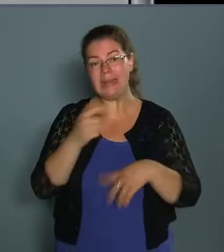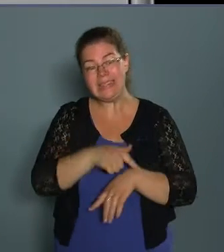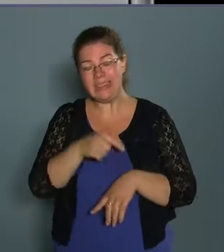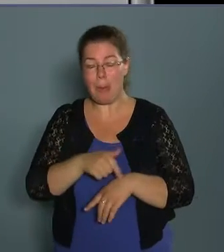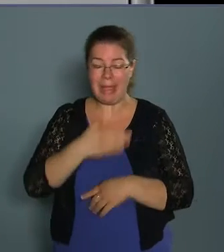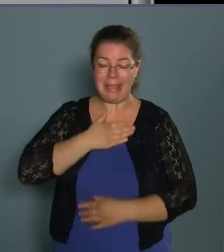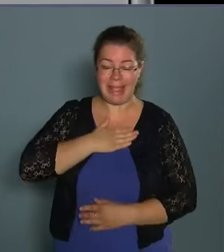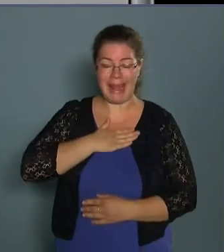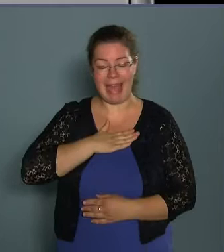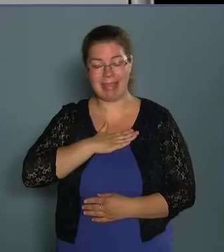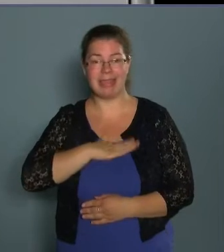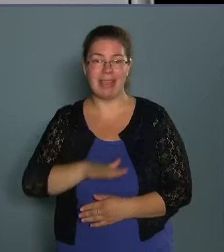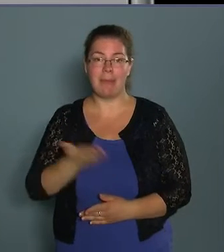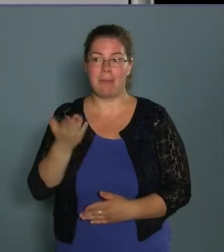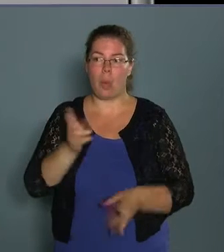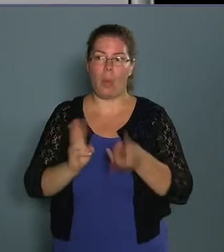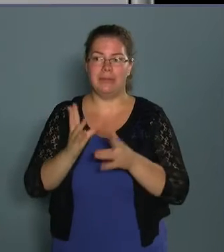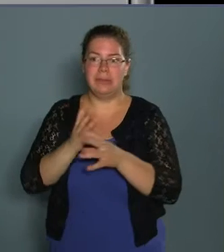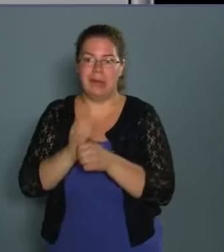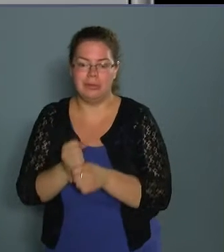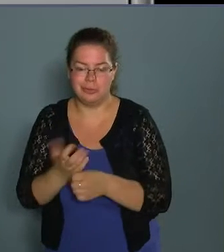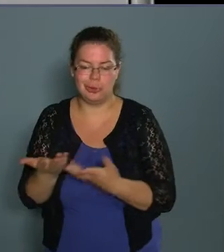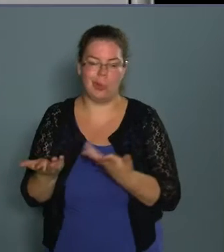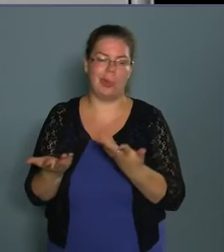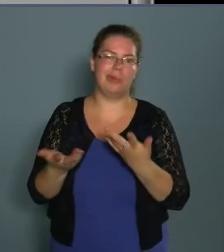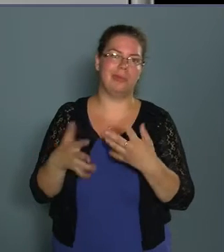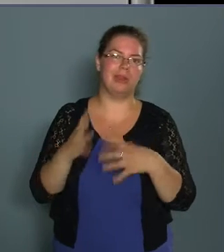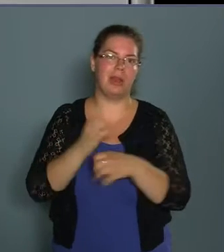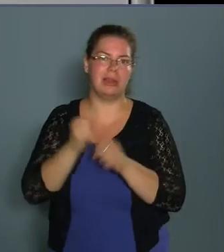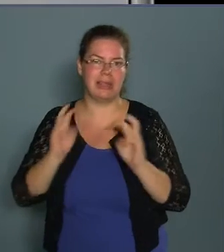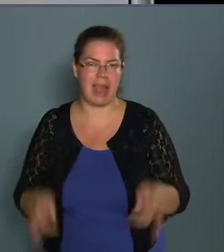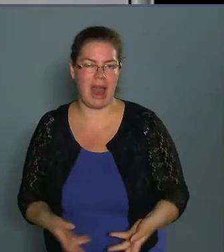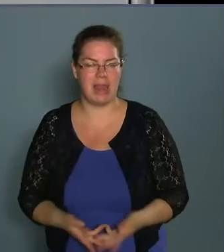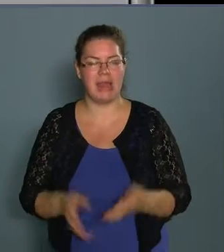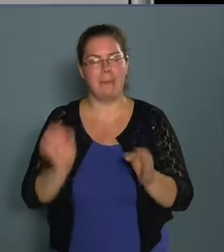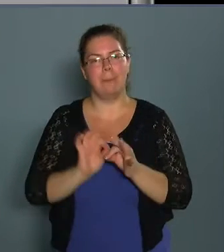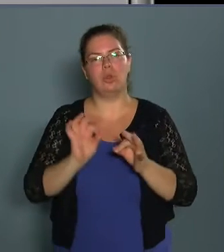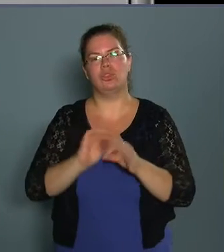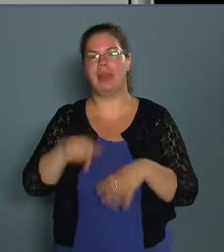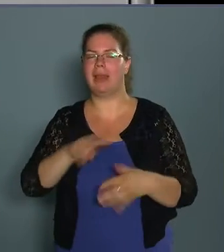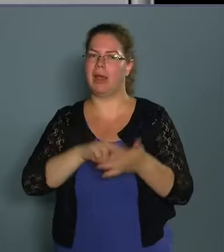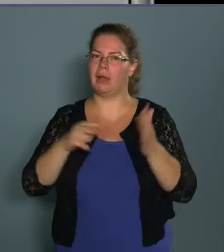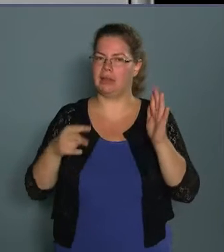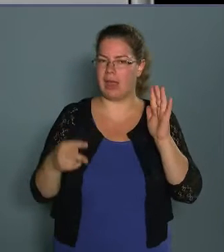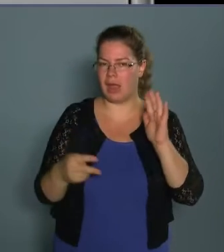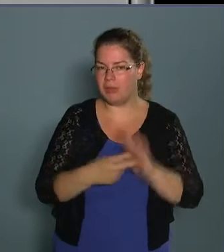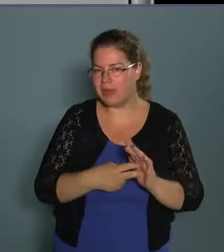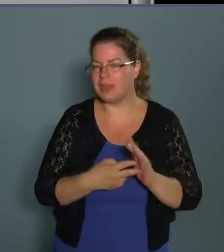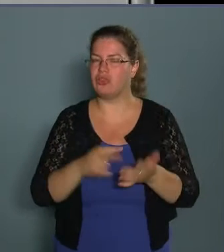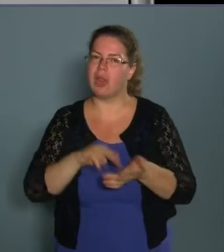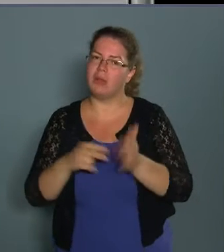időben szeretném, hogy tarthatnánk, vagy tartanunk kellene. Pontosan ennek a tervezésnek,